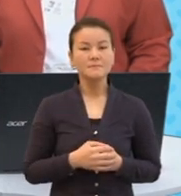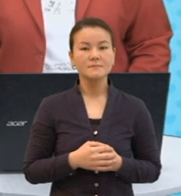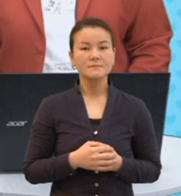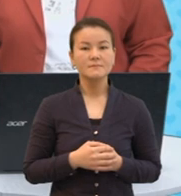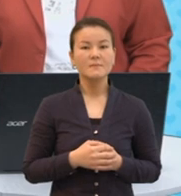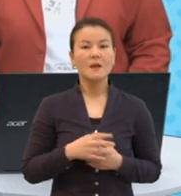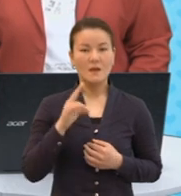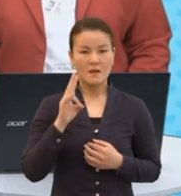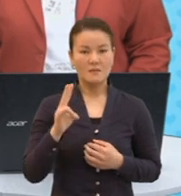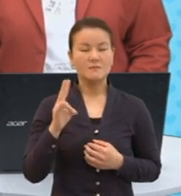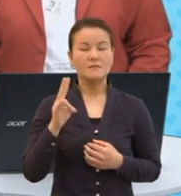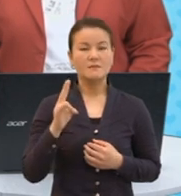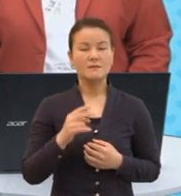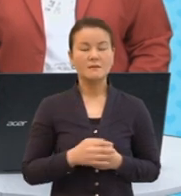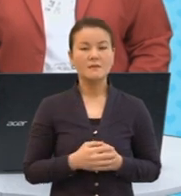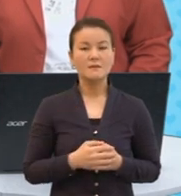Н,